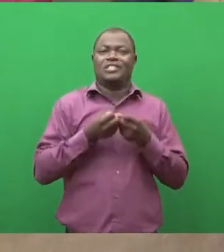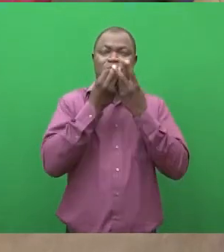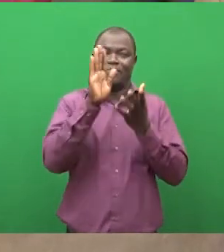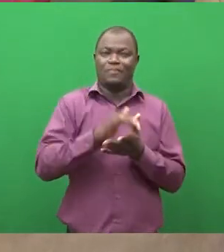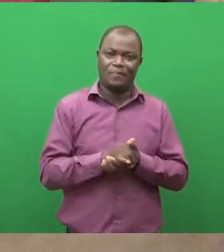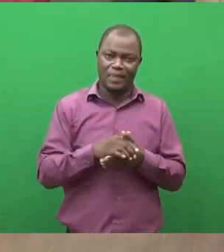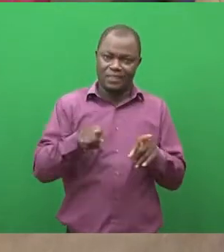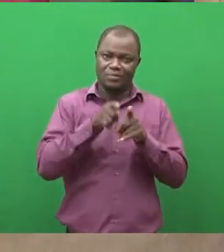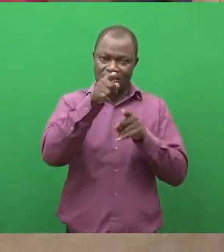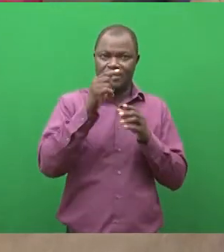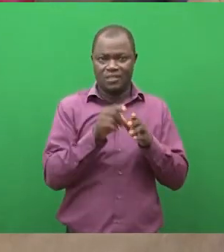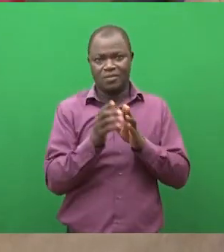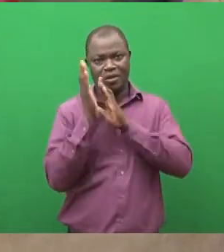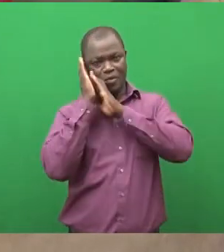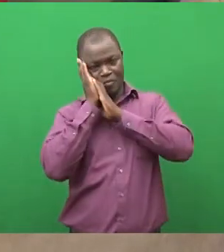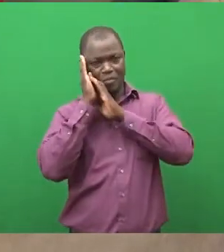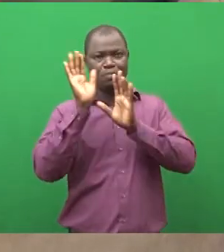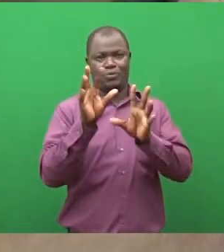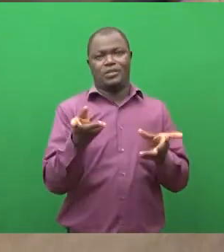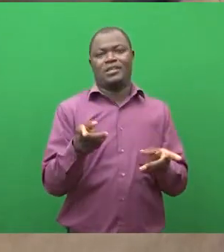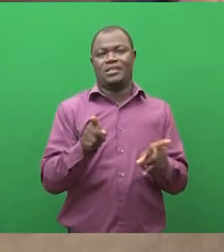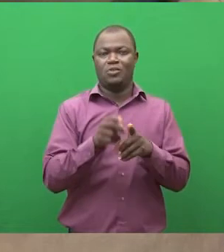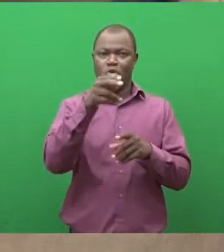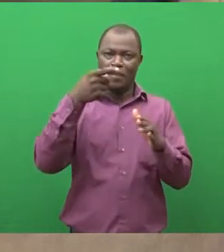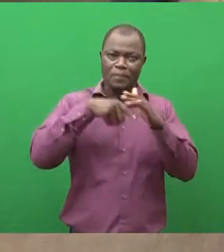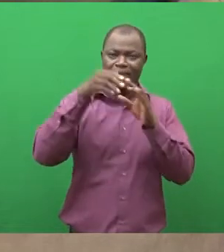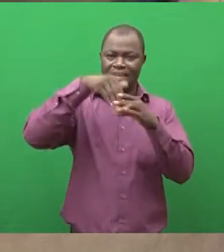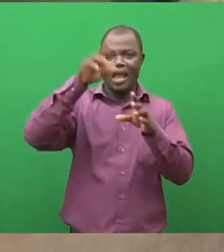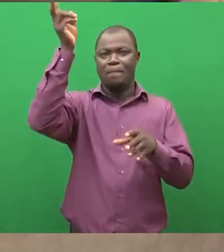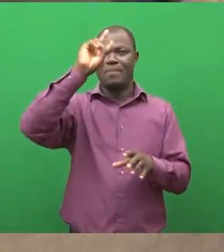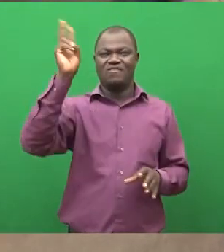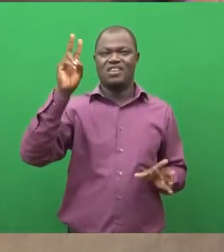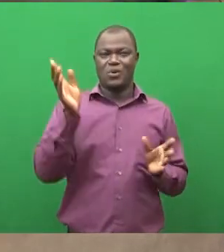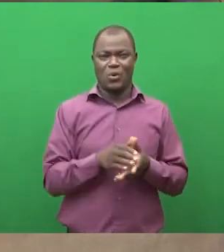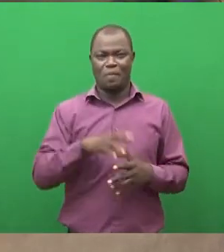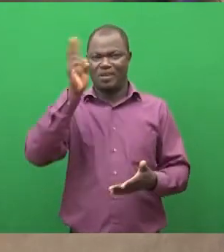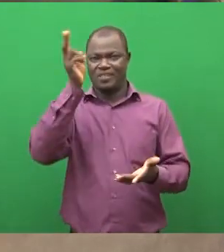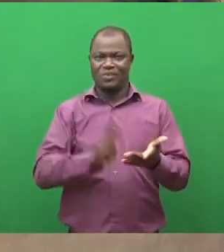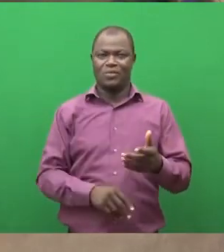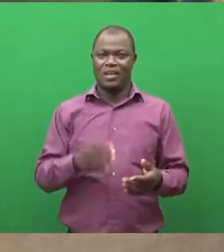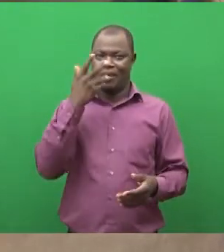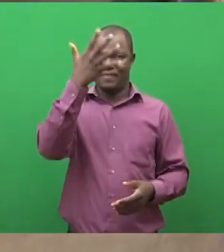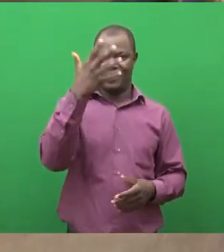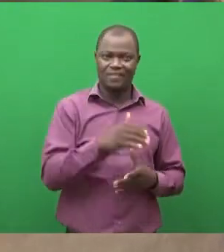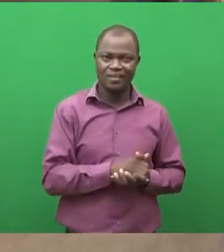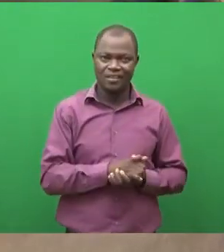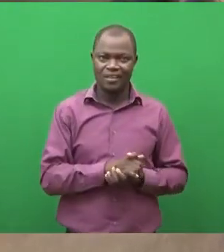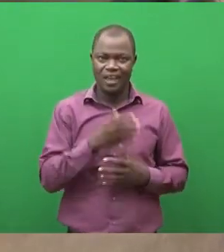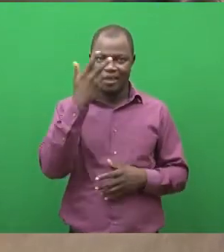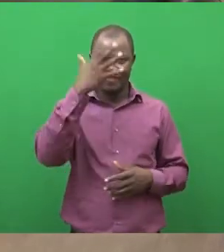zvakakwana e-accommodation voucher yekuenda kumasvingo zhira